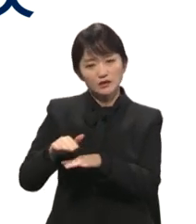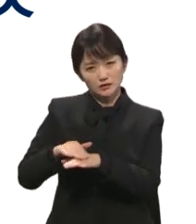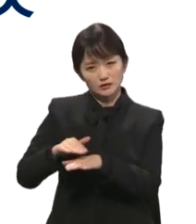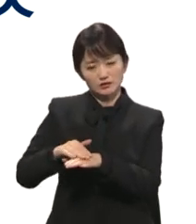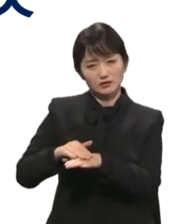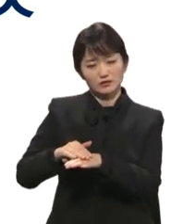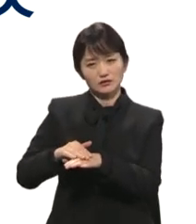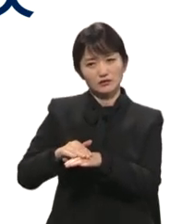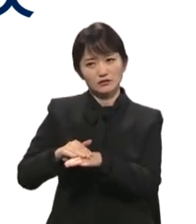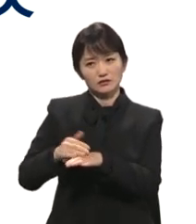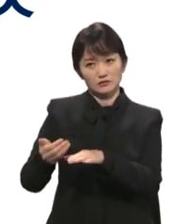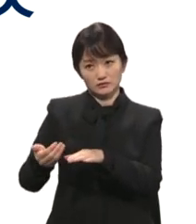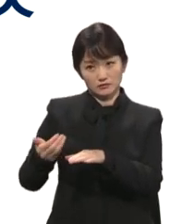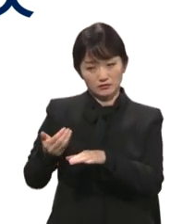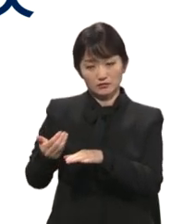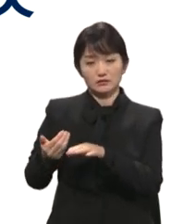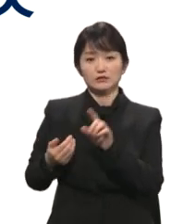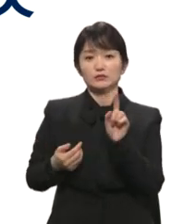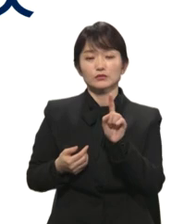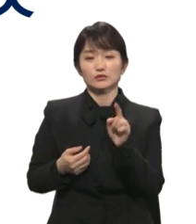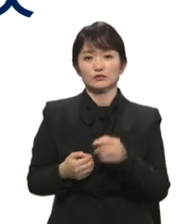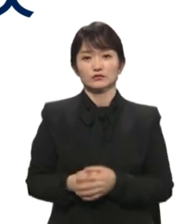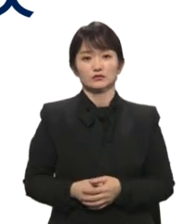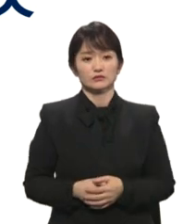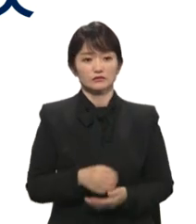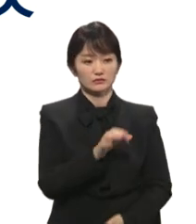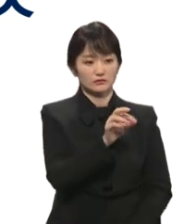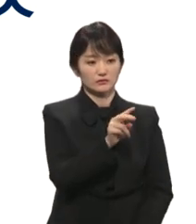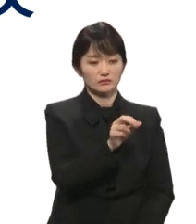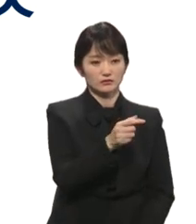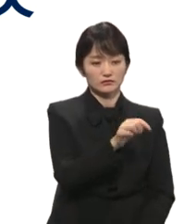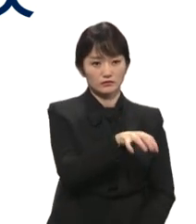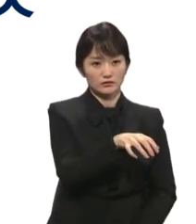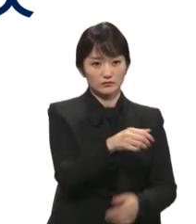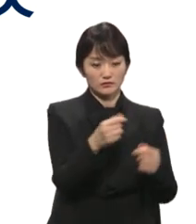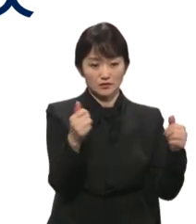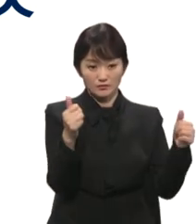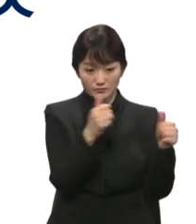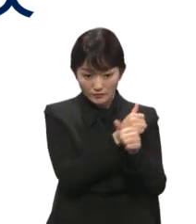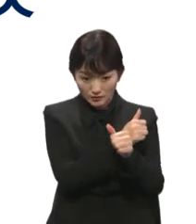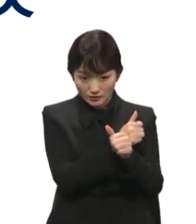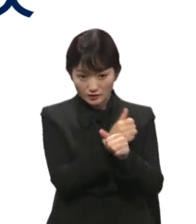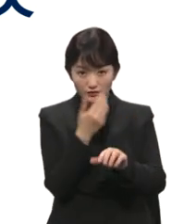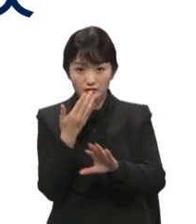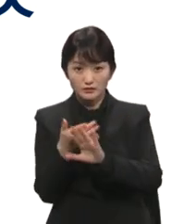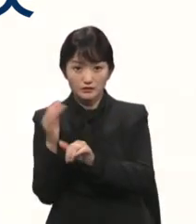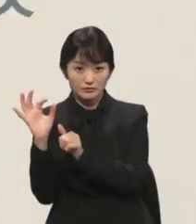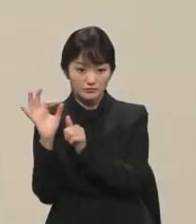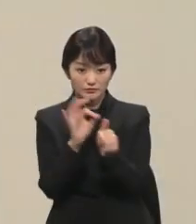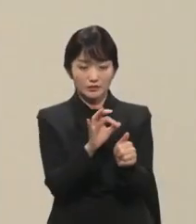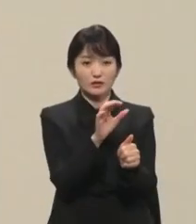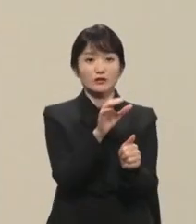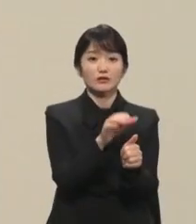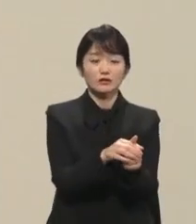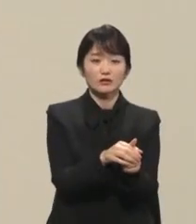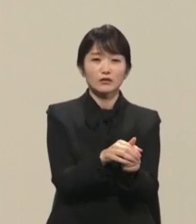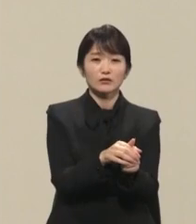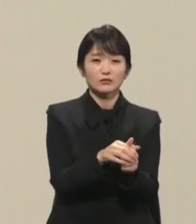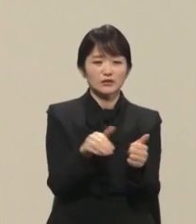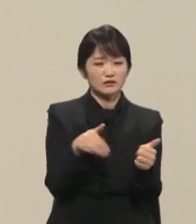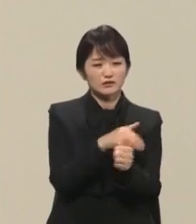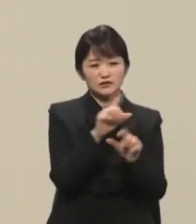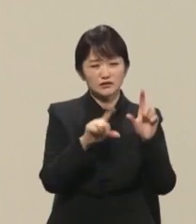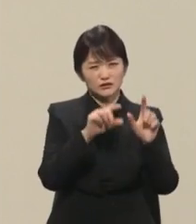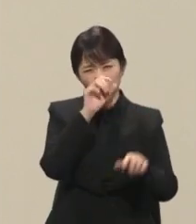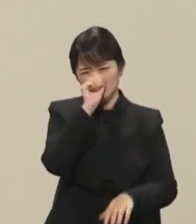비유하면 3급수 정도거든요 이분들 갈아 가지고 4급수 5급 수가 들어오면은 오히려 물이 더 나빠지는 거거든요 그러니까 그 3급수 4급수 5급